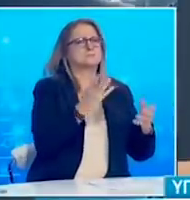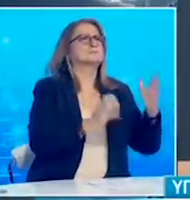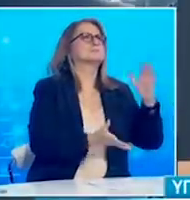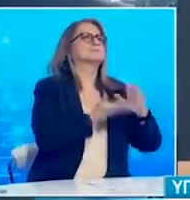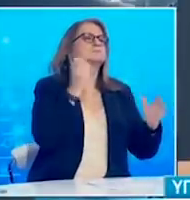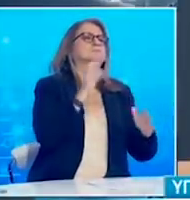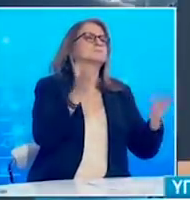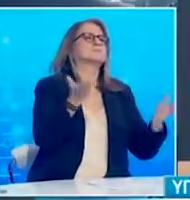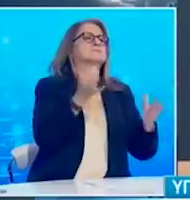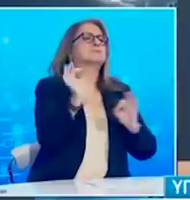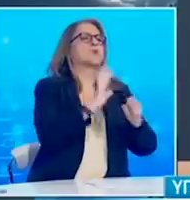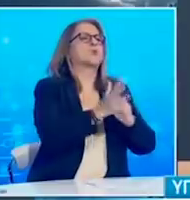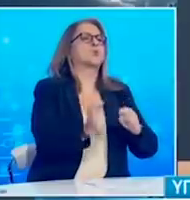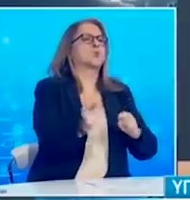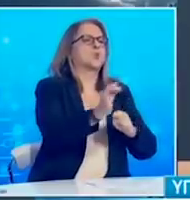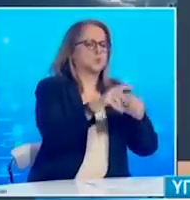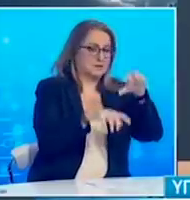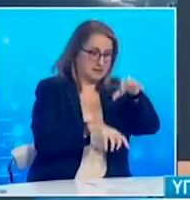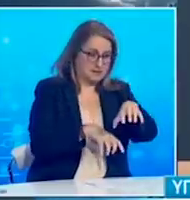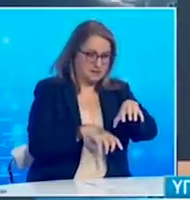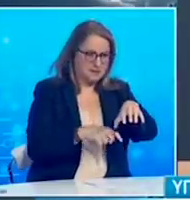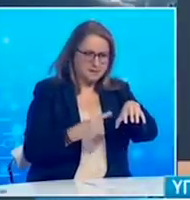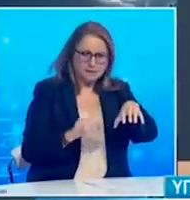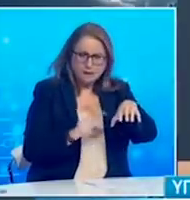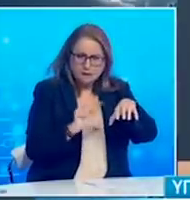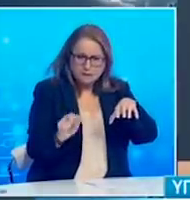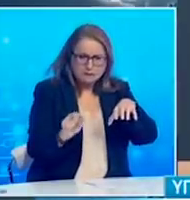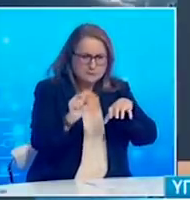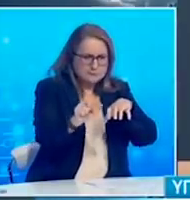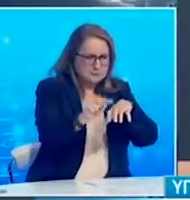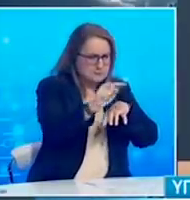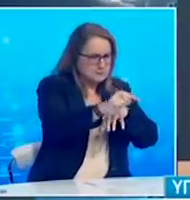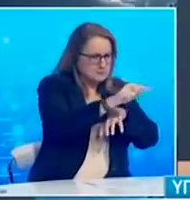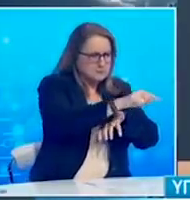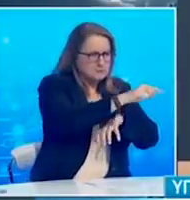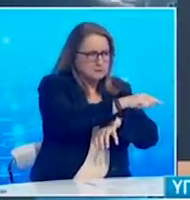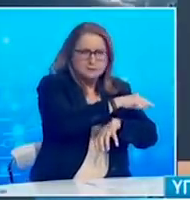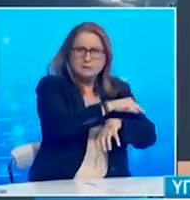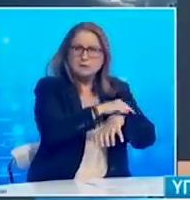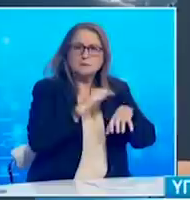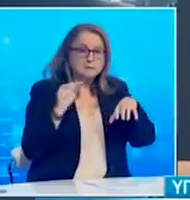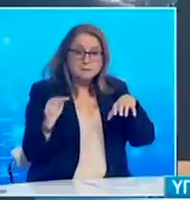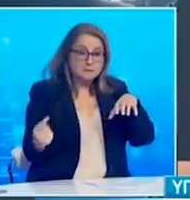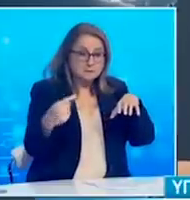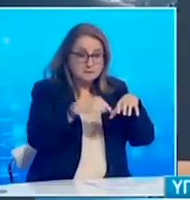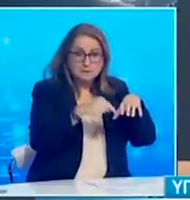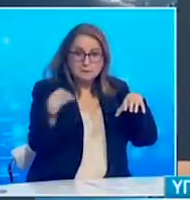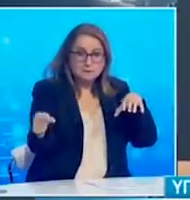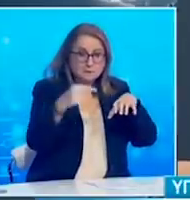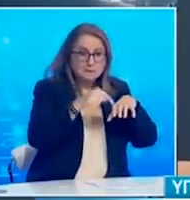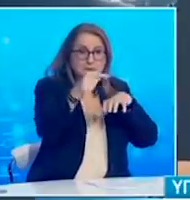συνδέονται άλλα κρούσματα σε όλη την Ελλάδα, τα οποία όμως έχουν ταυτιστεί με ταξίδι ή επίσκεψη στην περιοχή